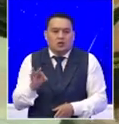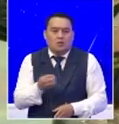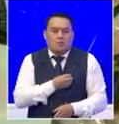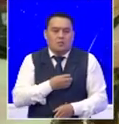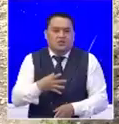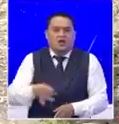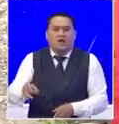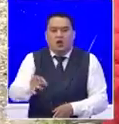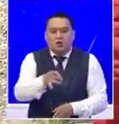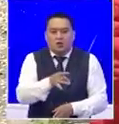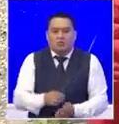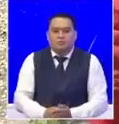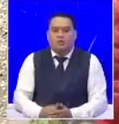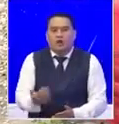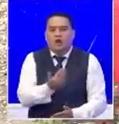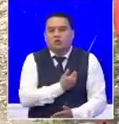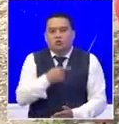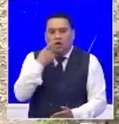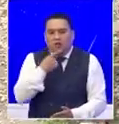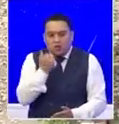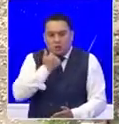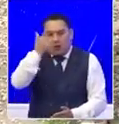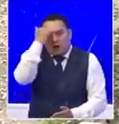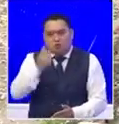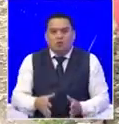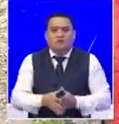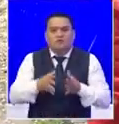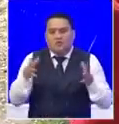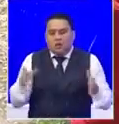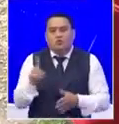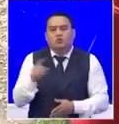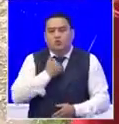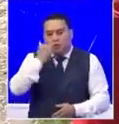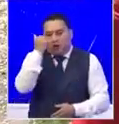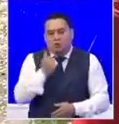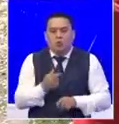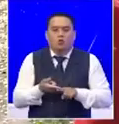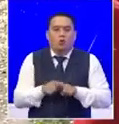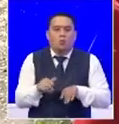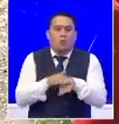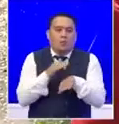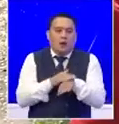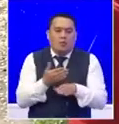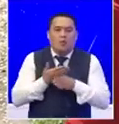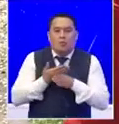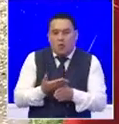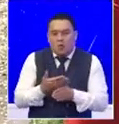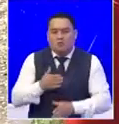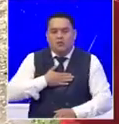меценаты района. Хочу выразить благодарность Нурлану Бригадовичу. Спасибо, этот человек помогал мне в трудную